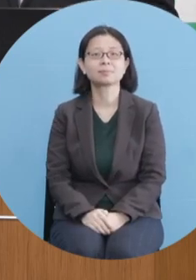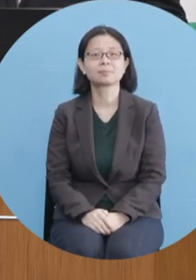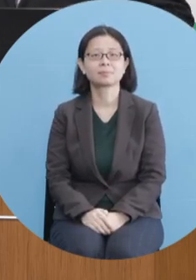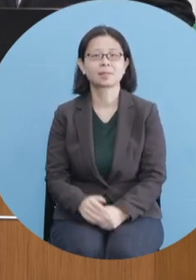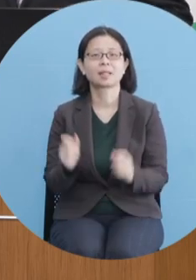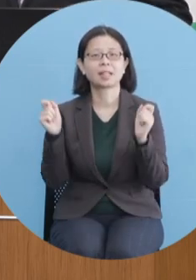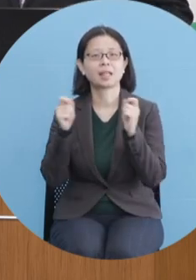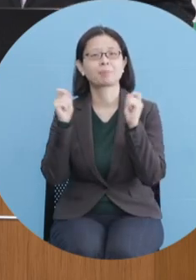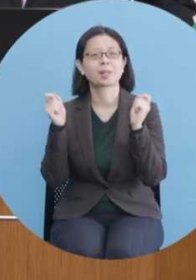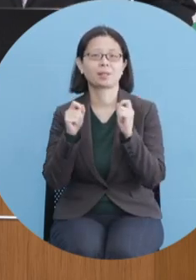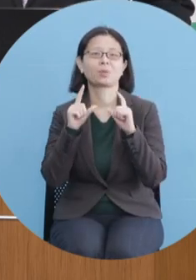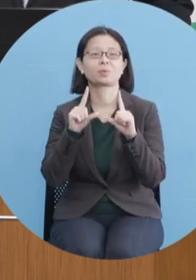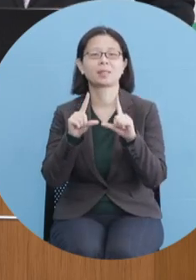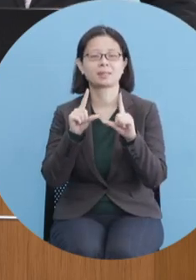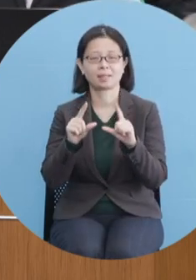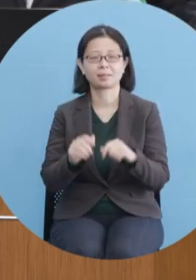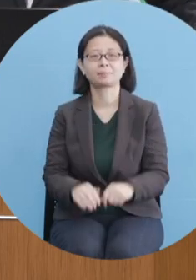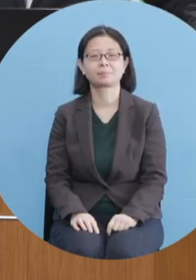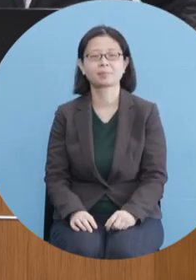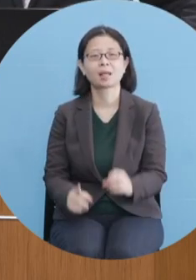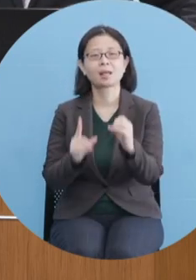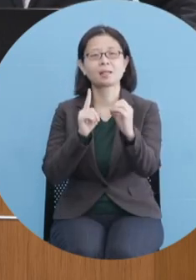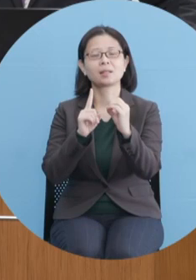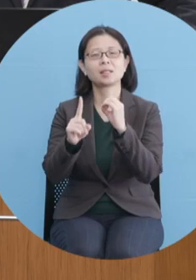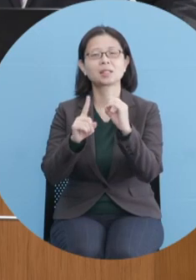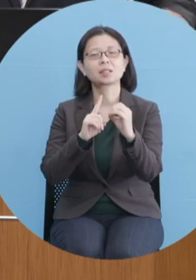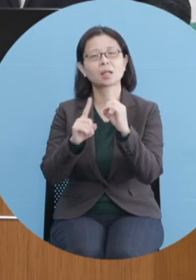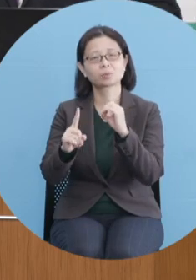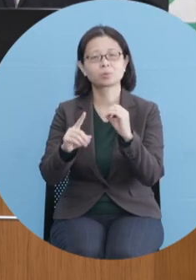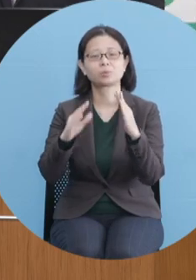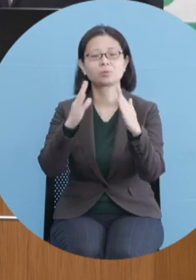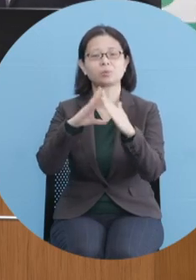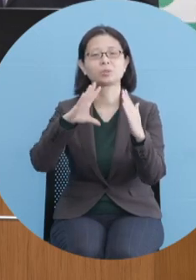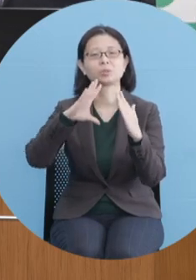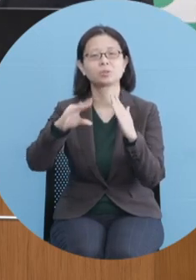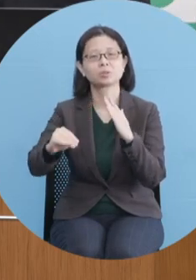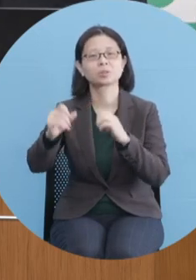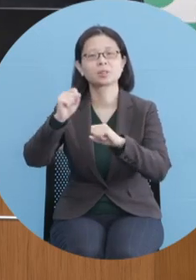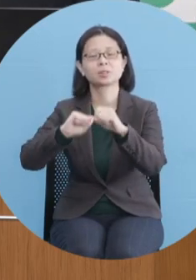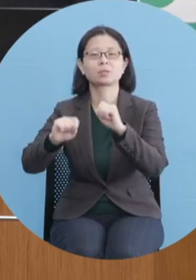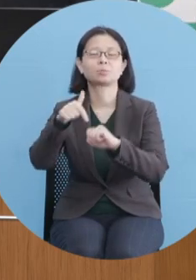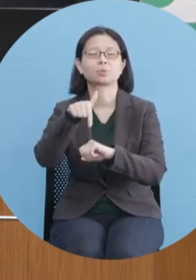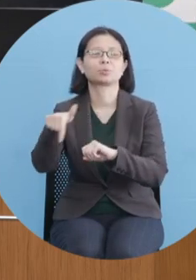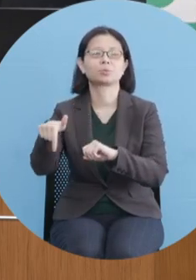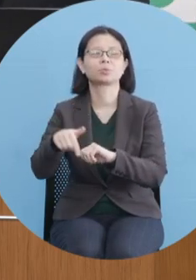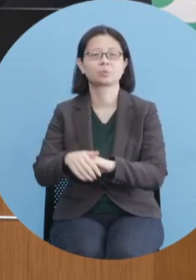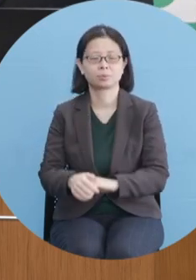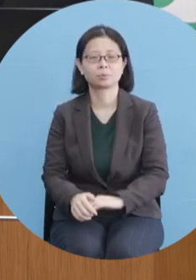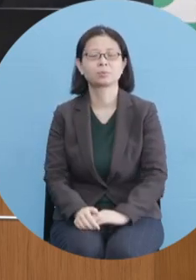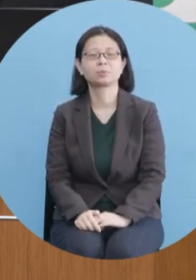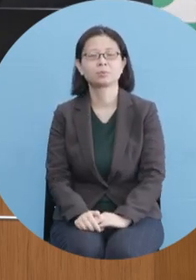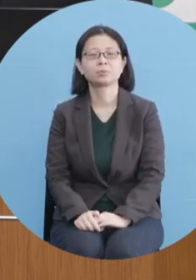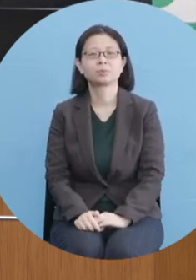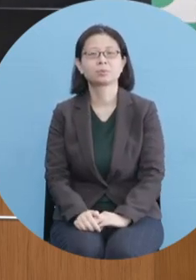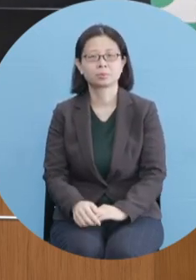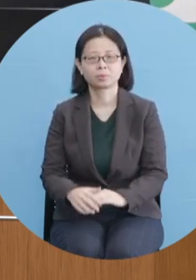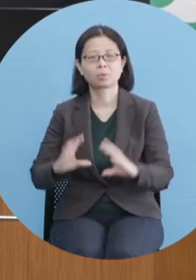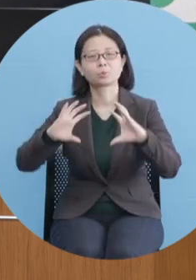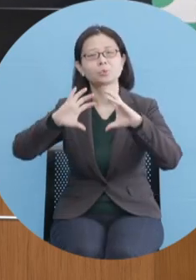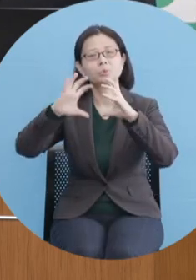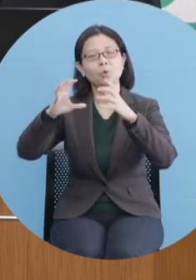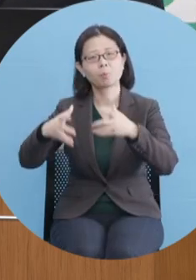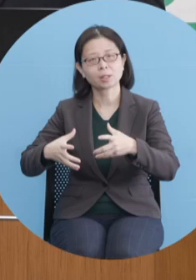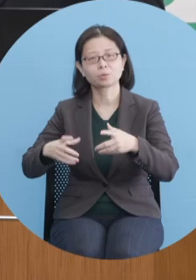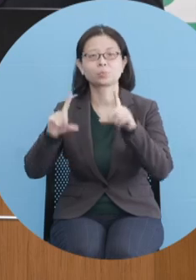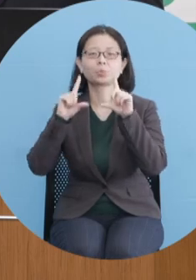イベントになりますがえデジタル帰宅部のグローバルププレゼンテーションを2